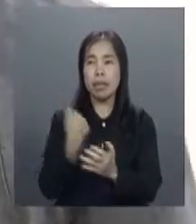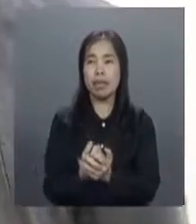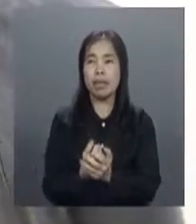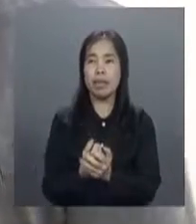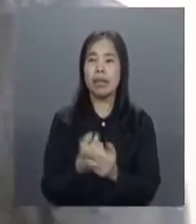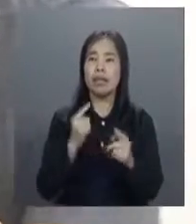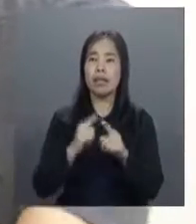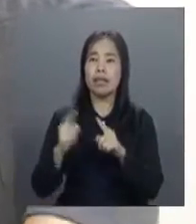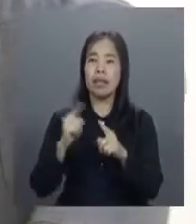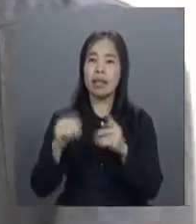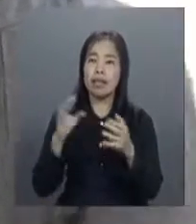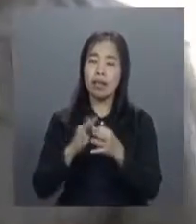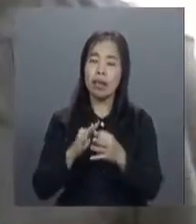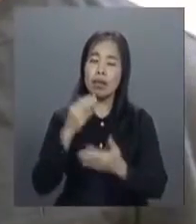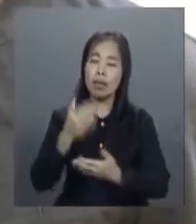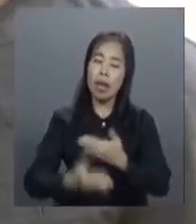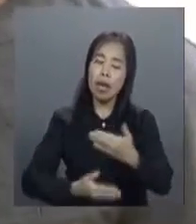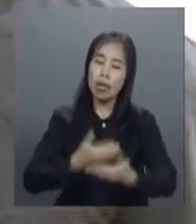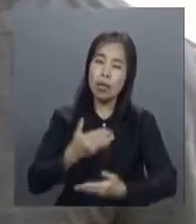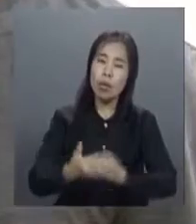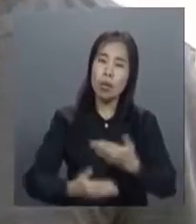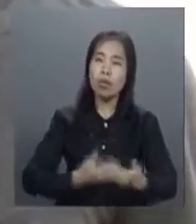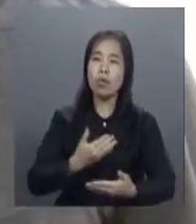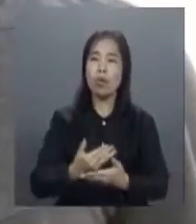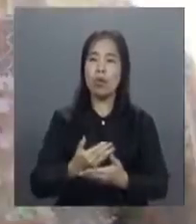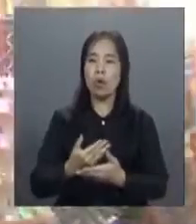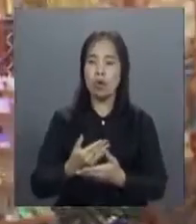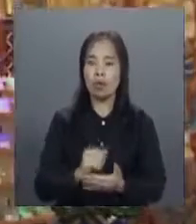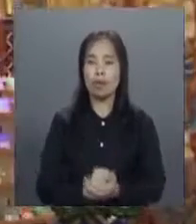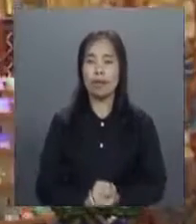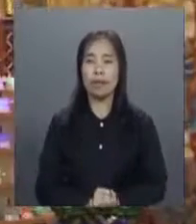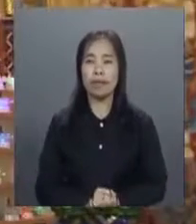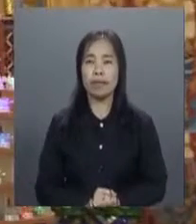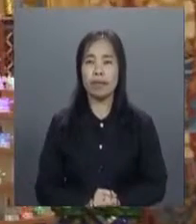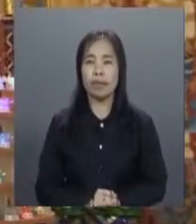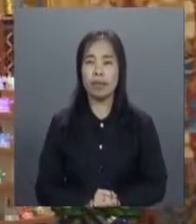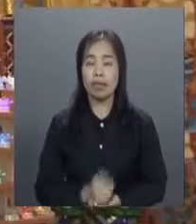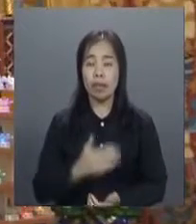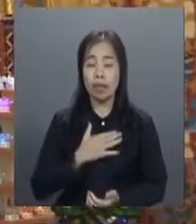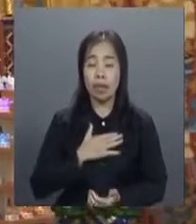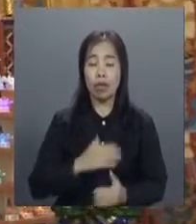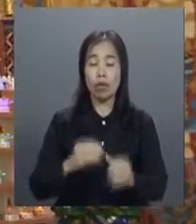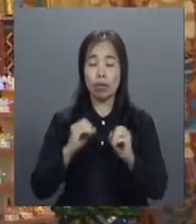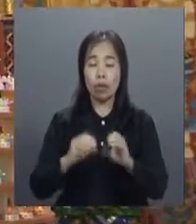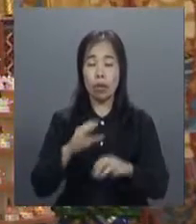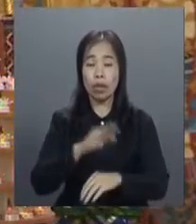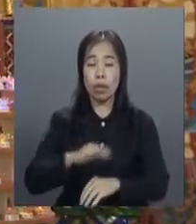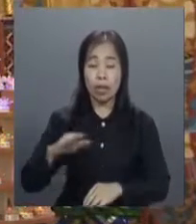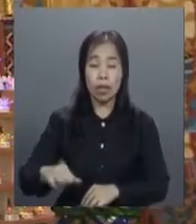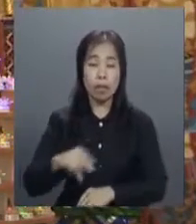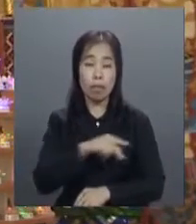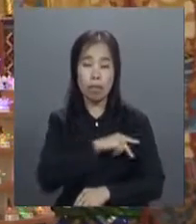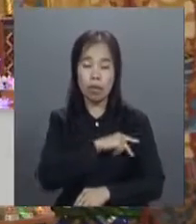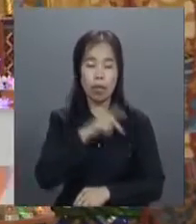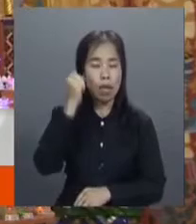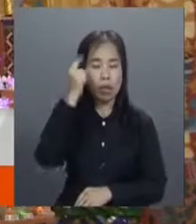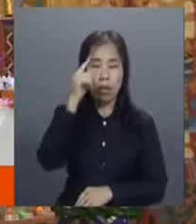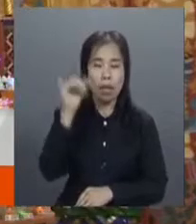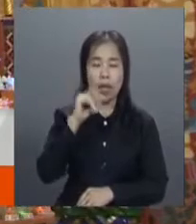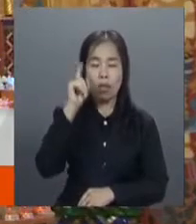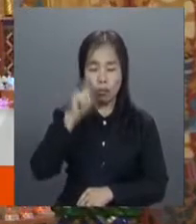ากเรื่องการค้าแล้วก็แทนในสำเภาแล้วก็ใส่สัญลักษณ์50ปีเข้าไป คือเราสอนเด็กเนี่ยเด็กมันจะไม่ค่อยเข้าใจเพราะไม่มีภาพประก